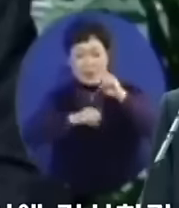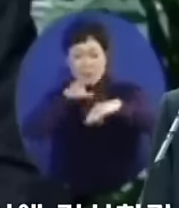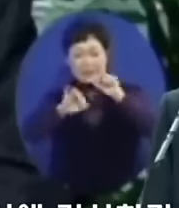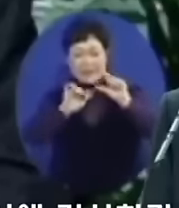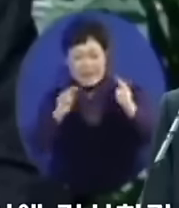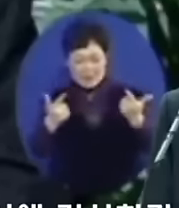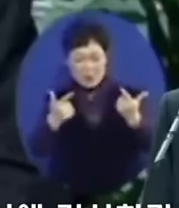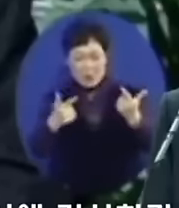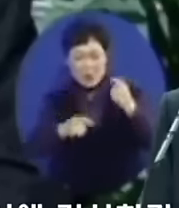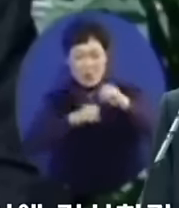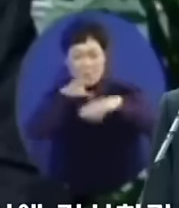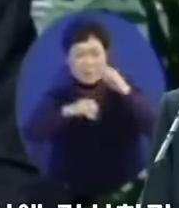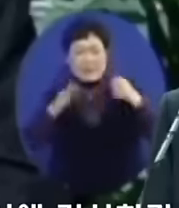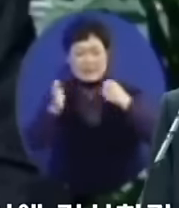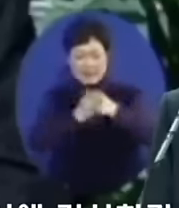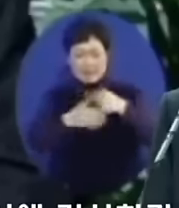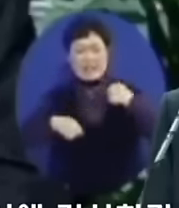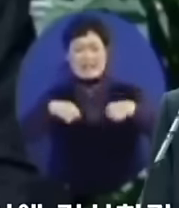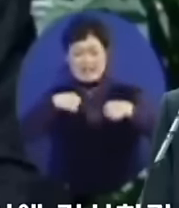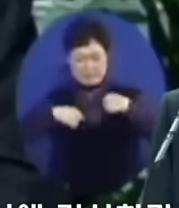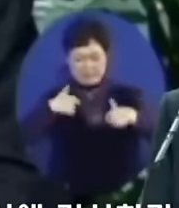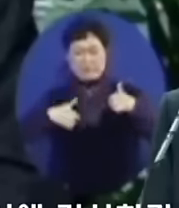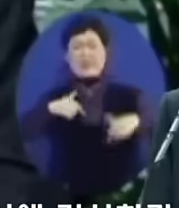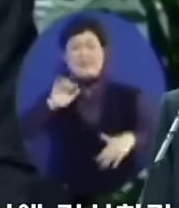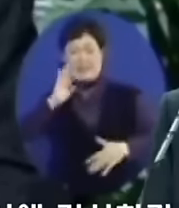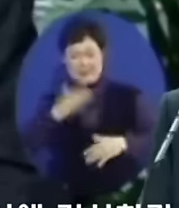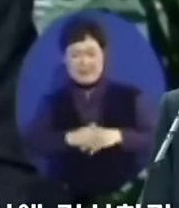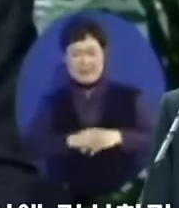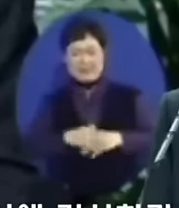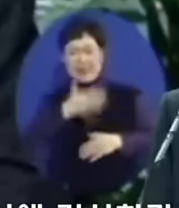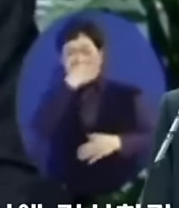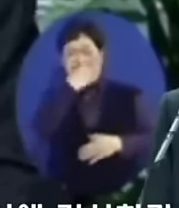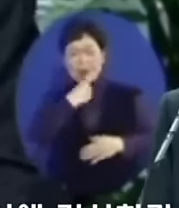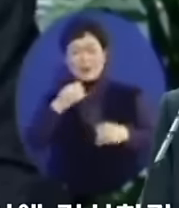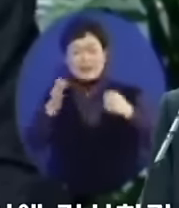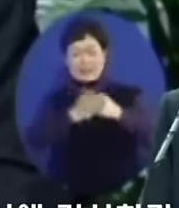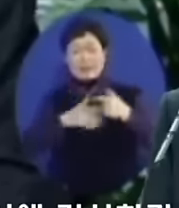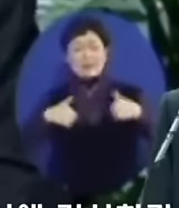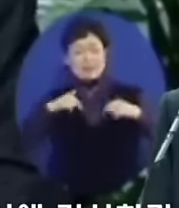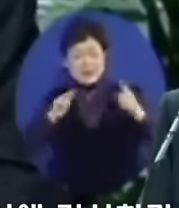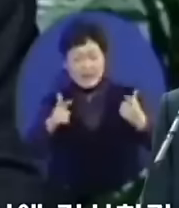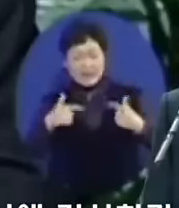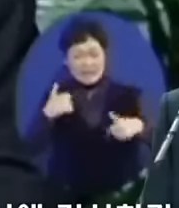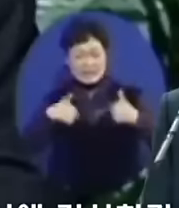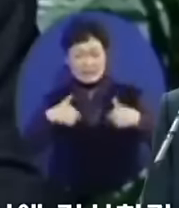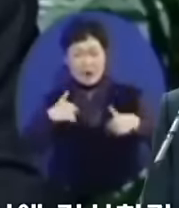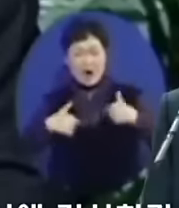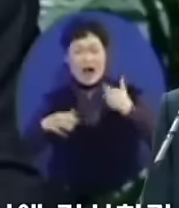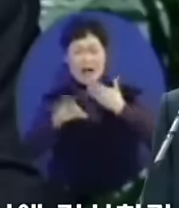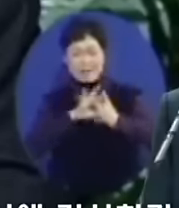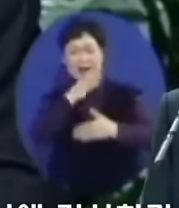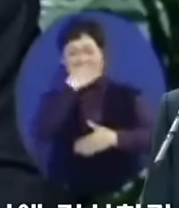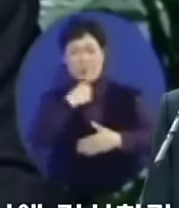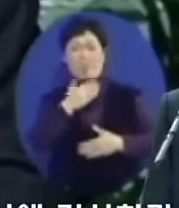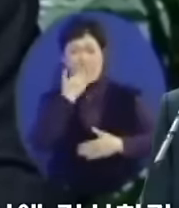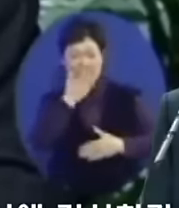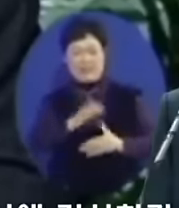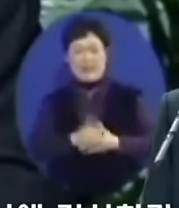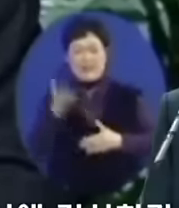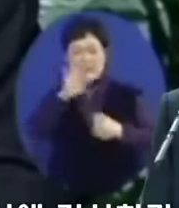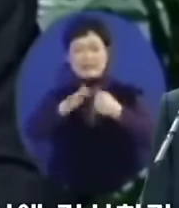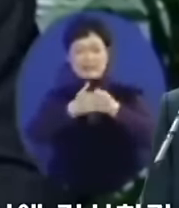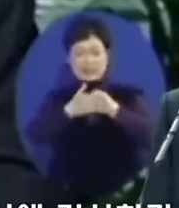것이 아니라 고백하기 때문에 기뻐지는 것입니다. 행복하기 때문에 기뻐하는 것이 아니라 기뻐하면 행복해지는 것입니다.